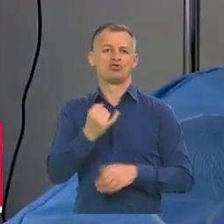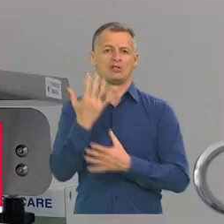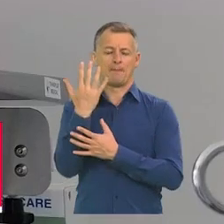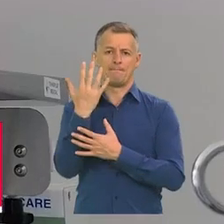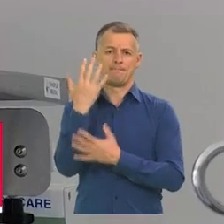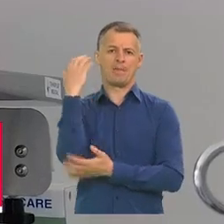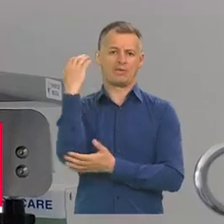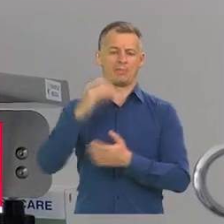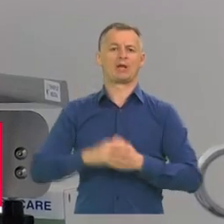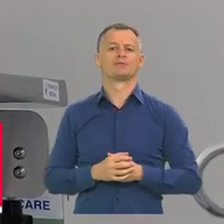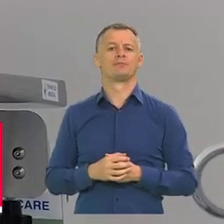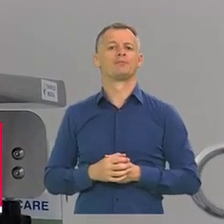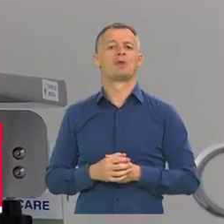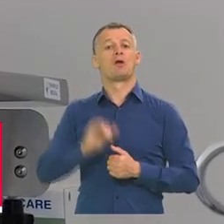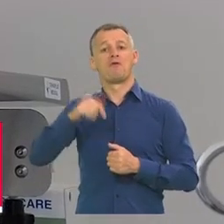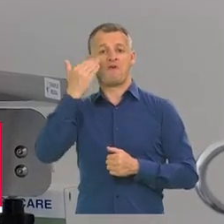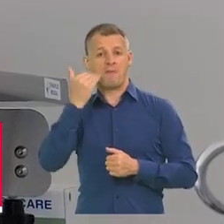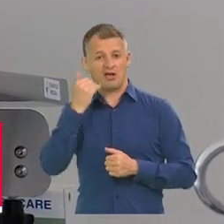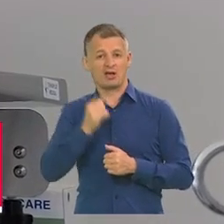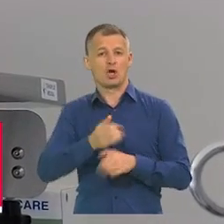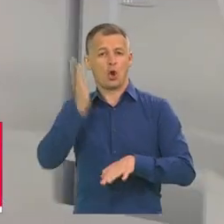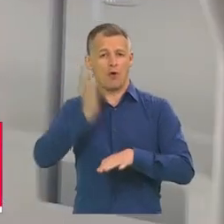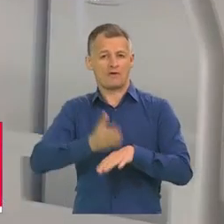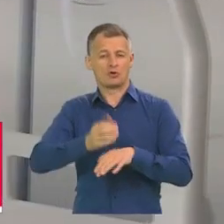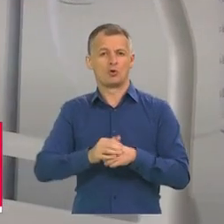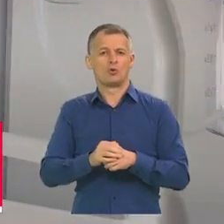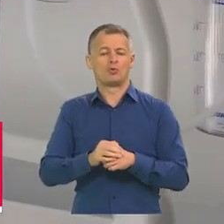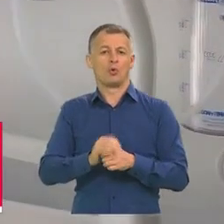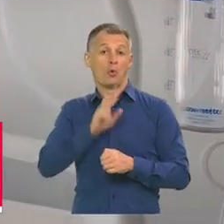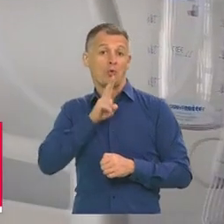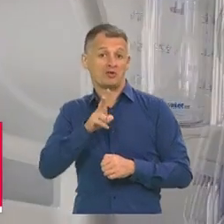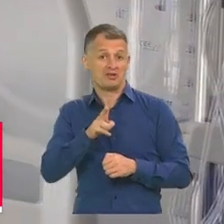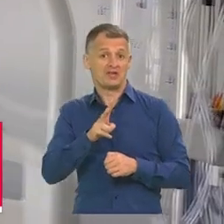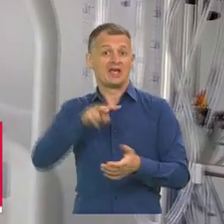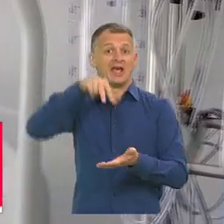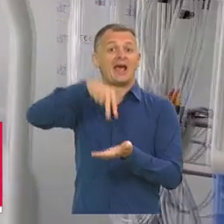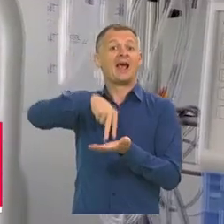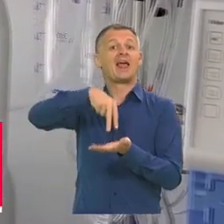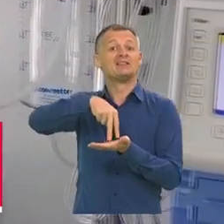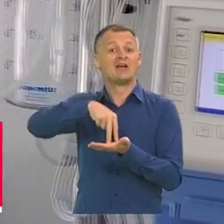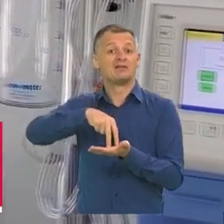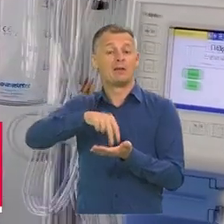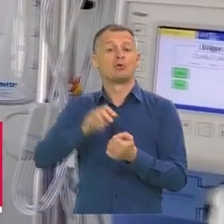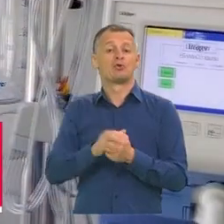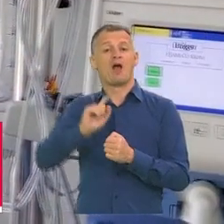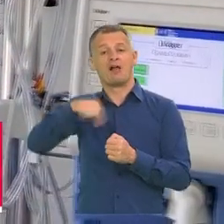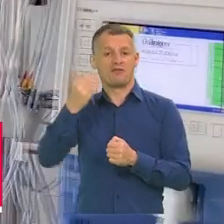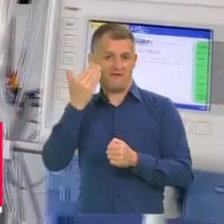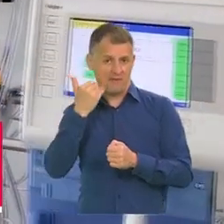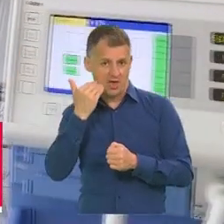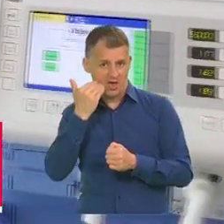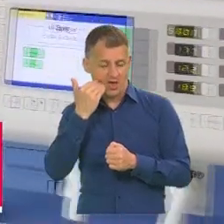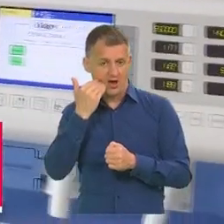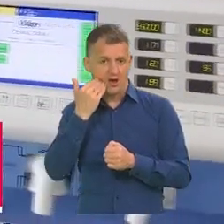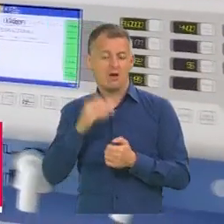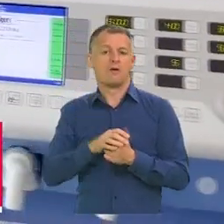antebraț, o doamnă cu fractură urâtă de gleznă, o altă doamnă cu fractură